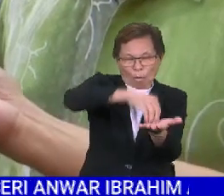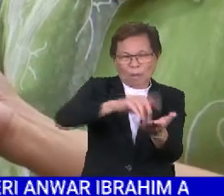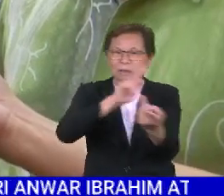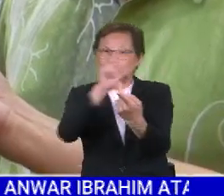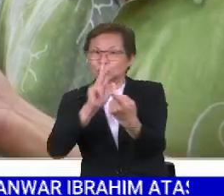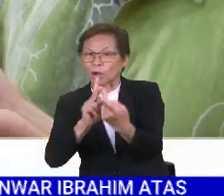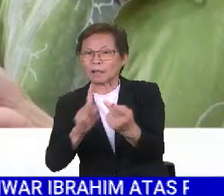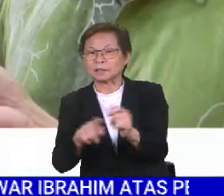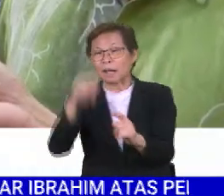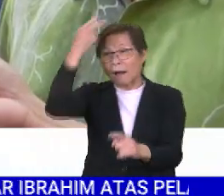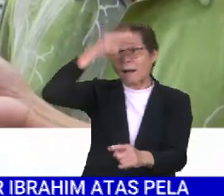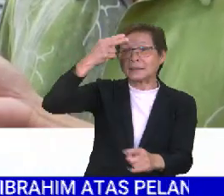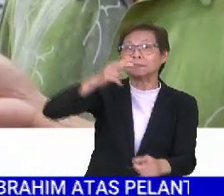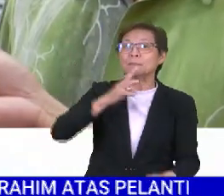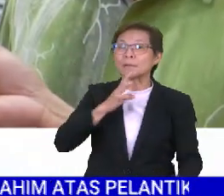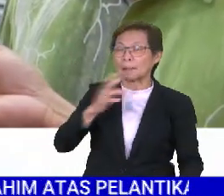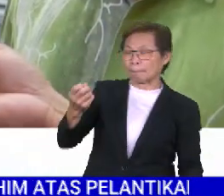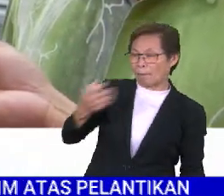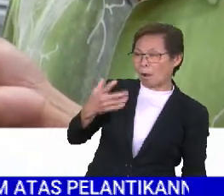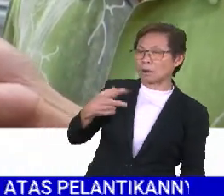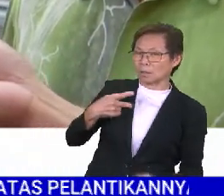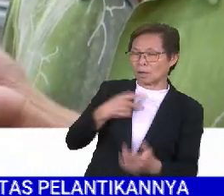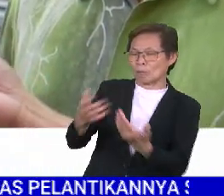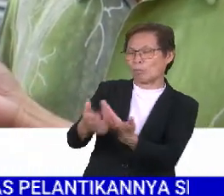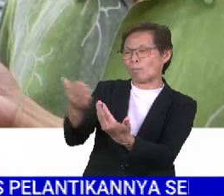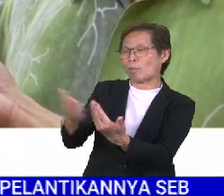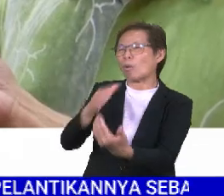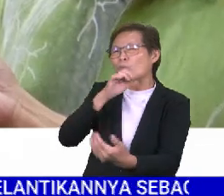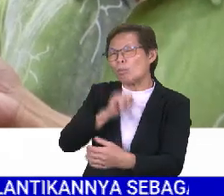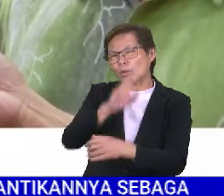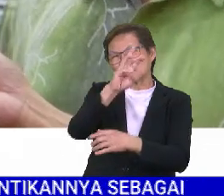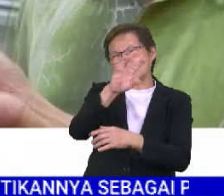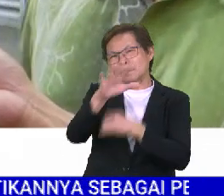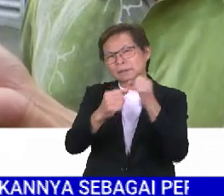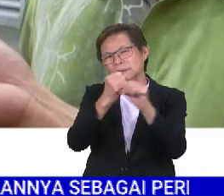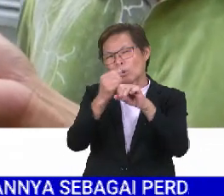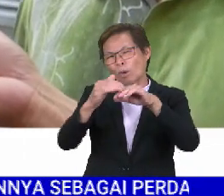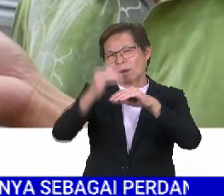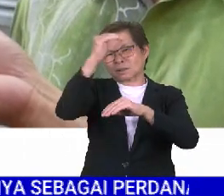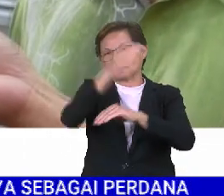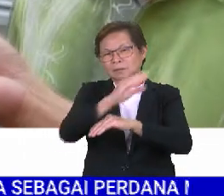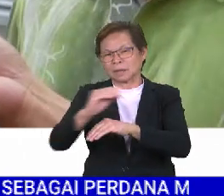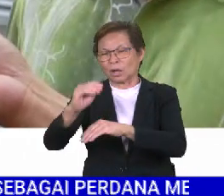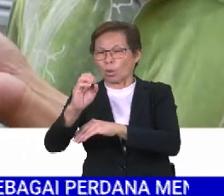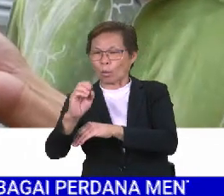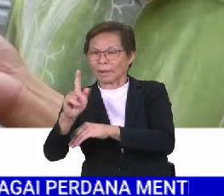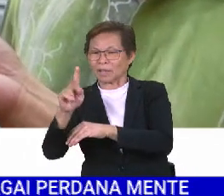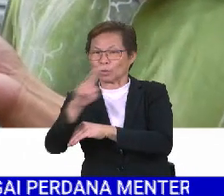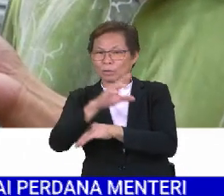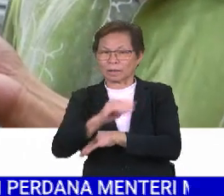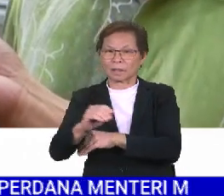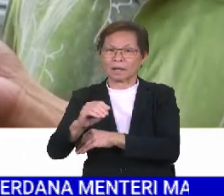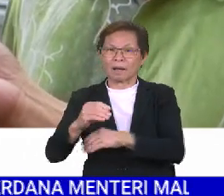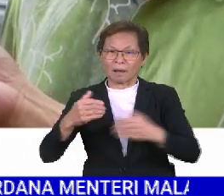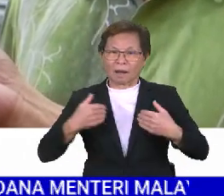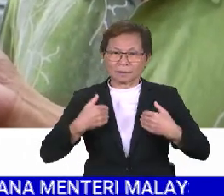macam Tuan Haji katakan, kita akan bagi kemudahan kepada yang umur 65 tahun ke atas dan OKU bagi kelonggaran terus